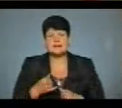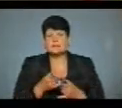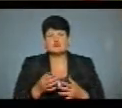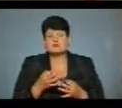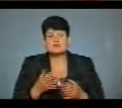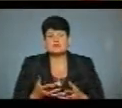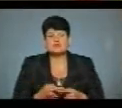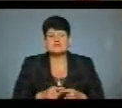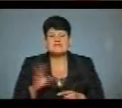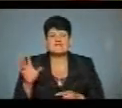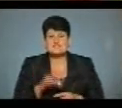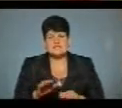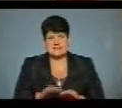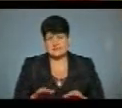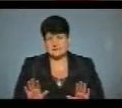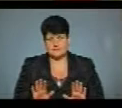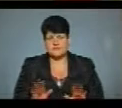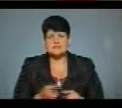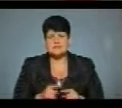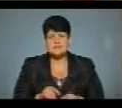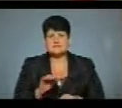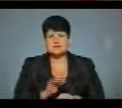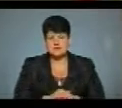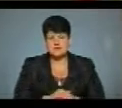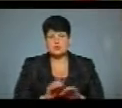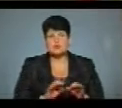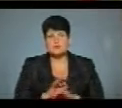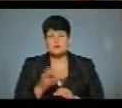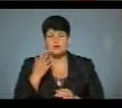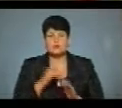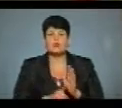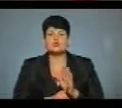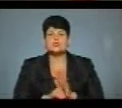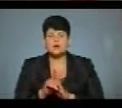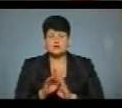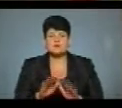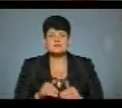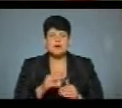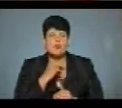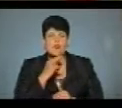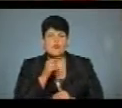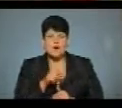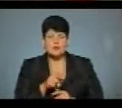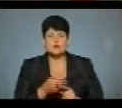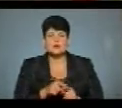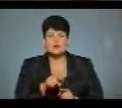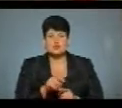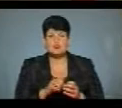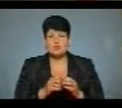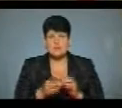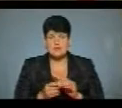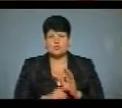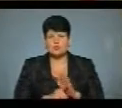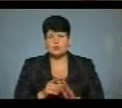сказати, що це є всі діти, так? Але це фактично цей проект, це тільки початок, що ми звертаємо увагу на цю проблему і